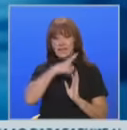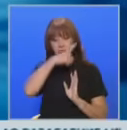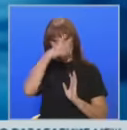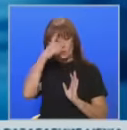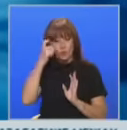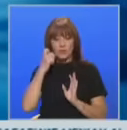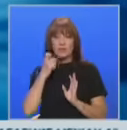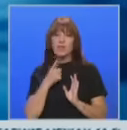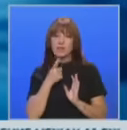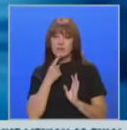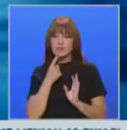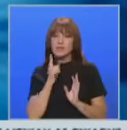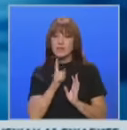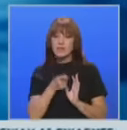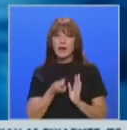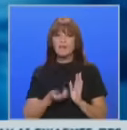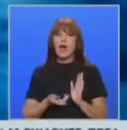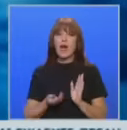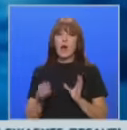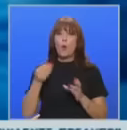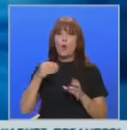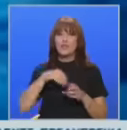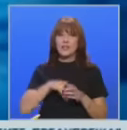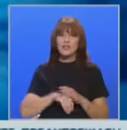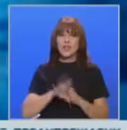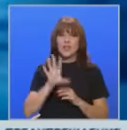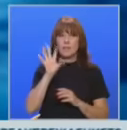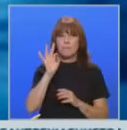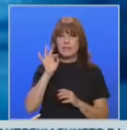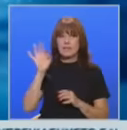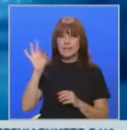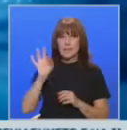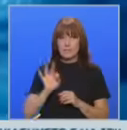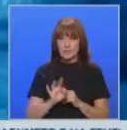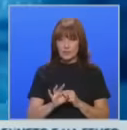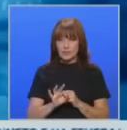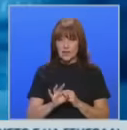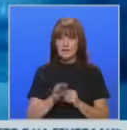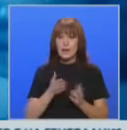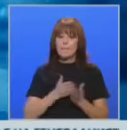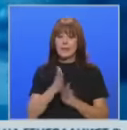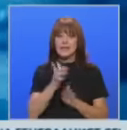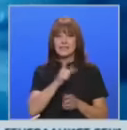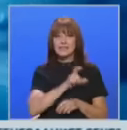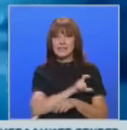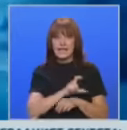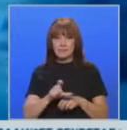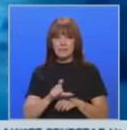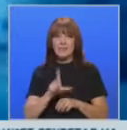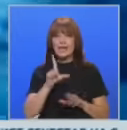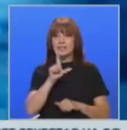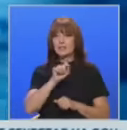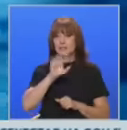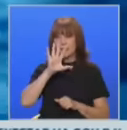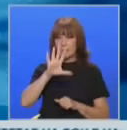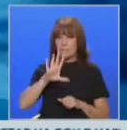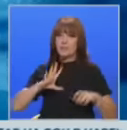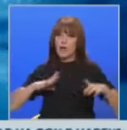дължи увеличението на дневното заплащане с 50% в делнични дни, 75% в почивни